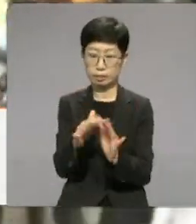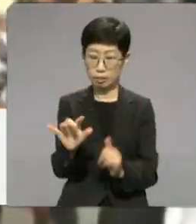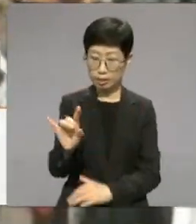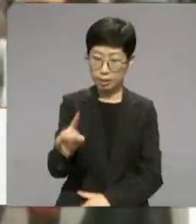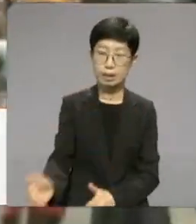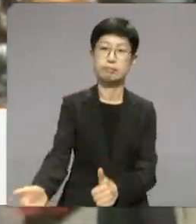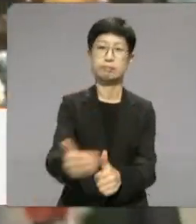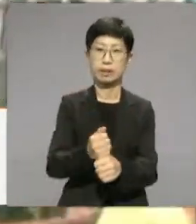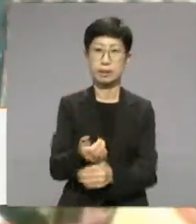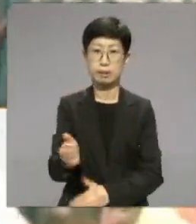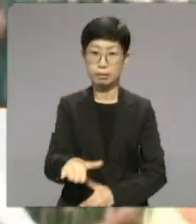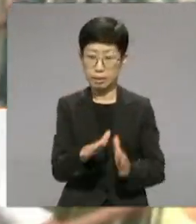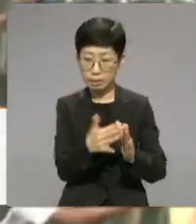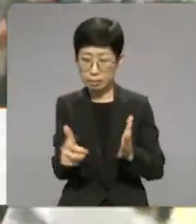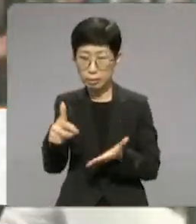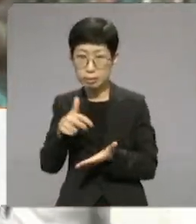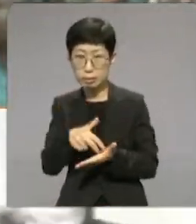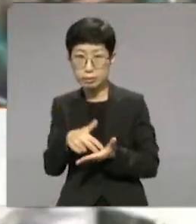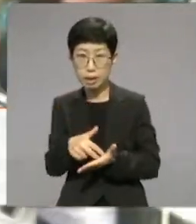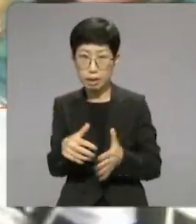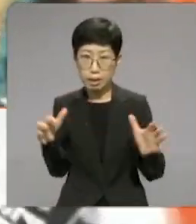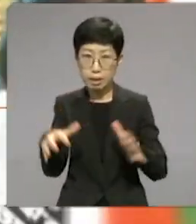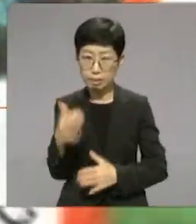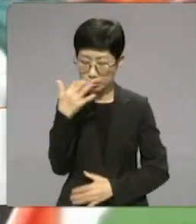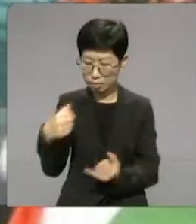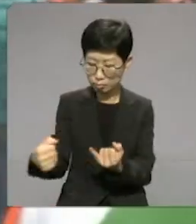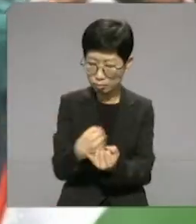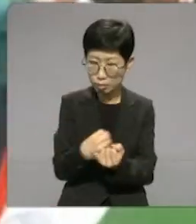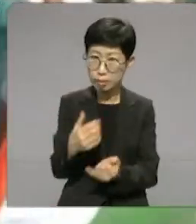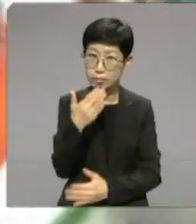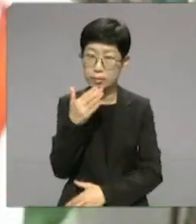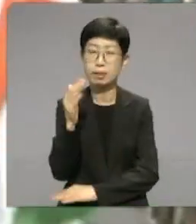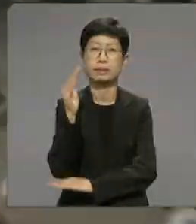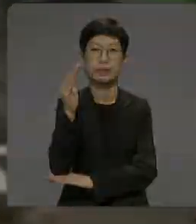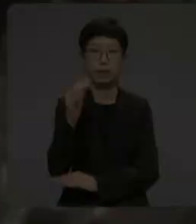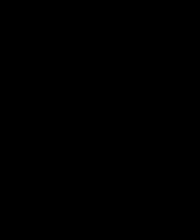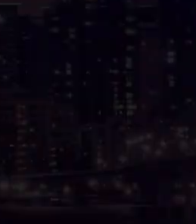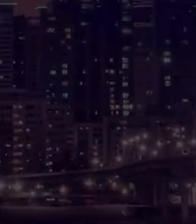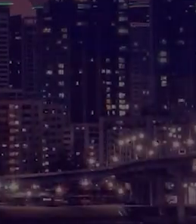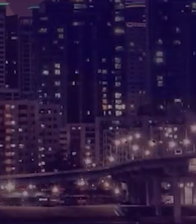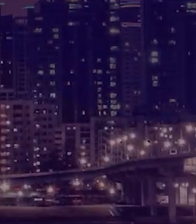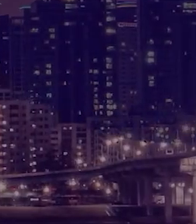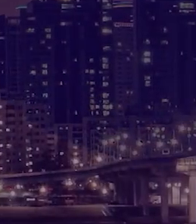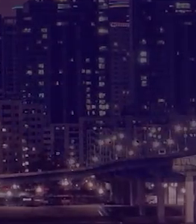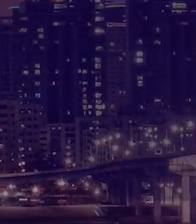체포했지만 유가족은 집단 성폭행 가능성을 주장하고 있습니다